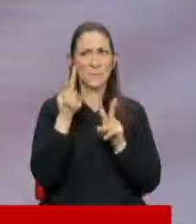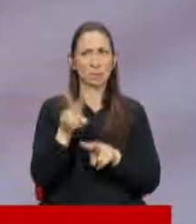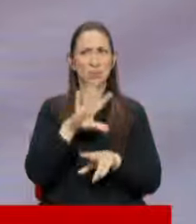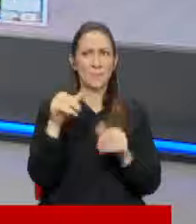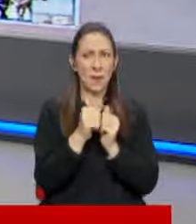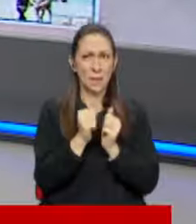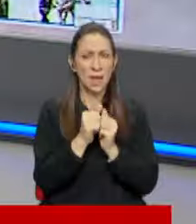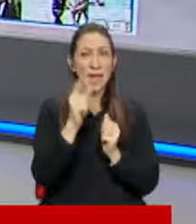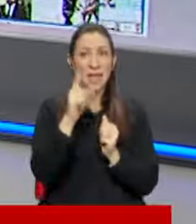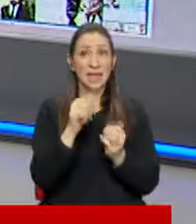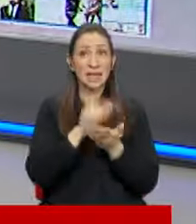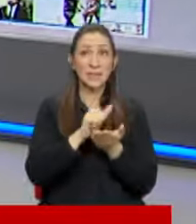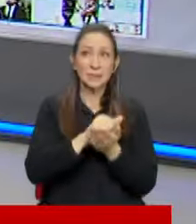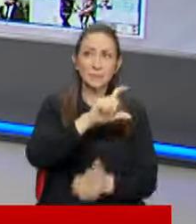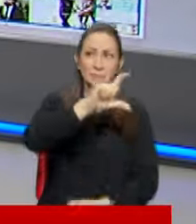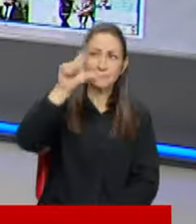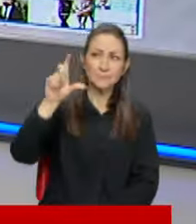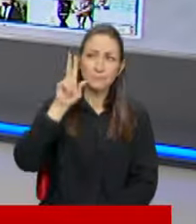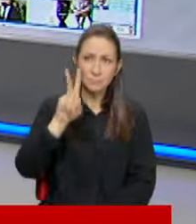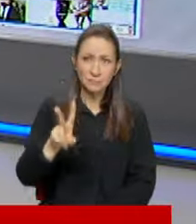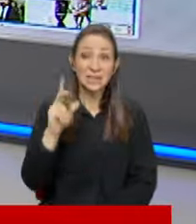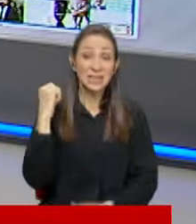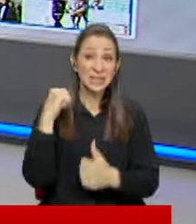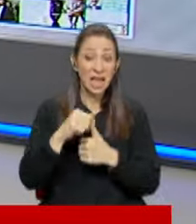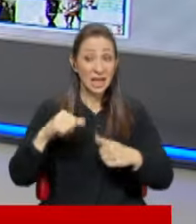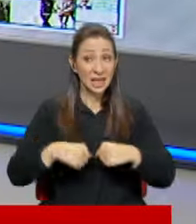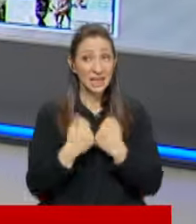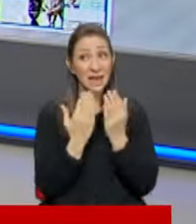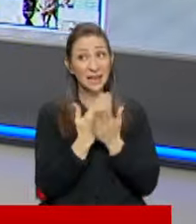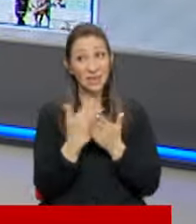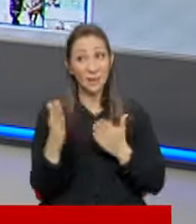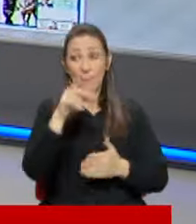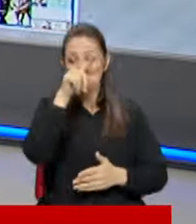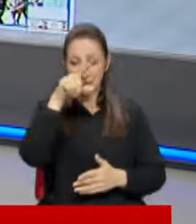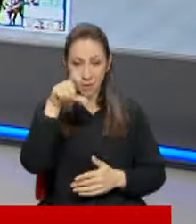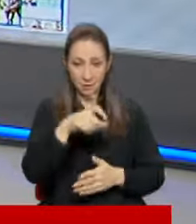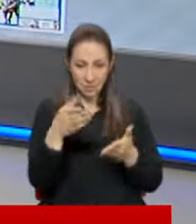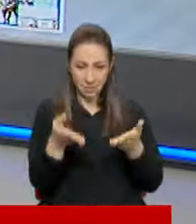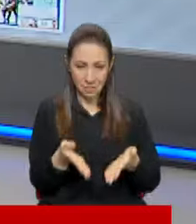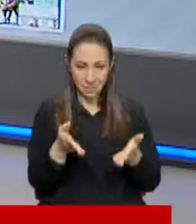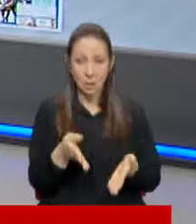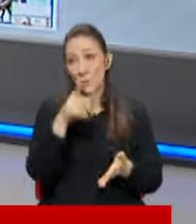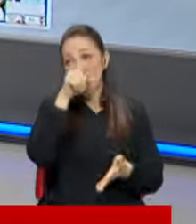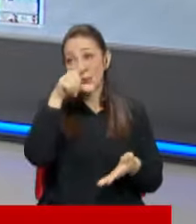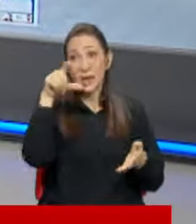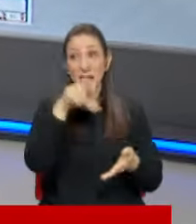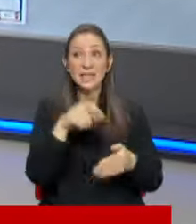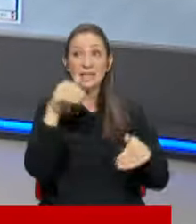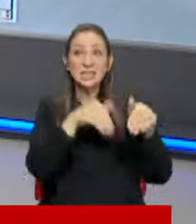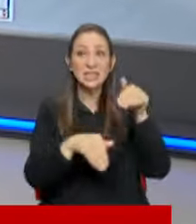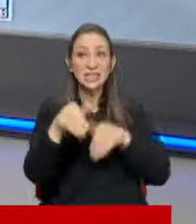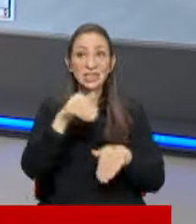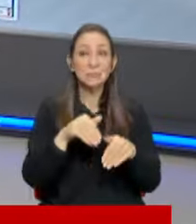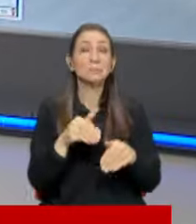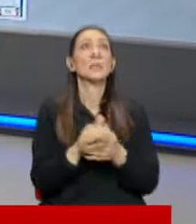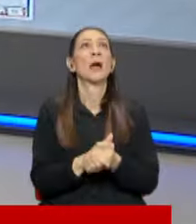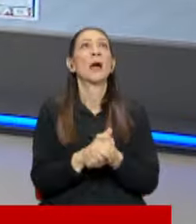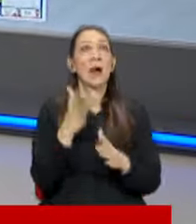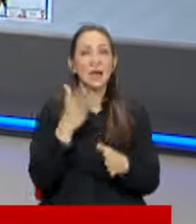birlikte. İlk gazeteleri şöyle bir ekranlarınıza getirdim. Yine kazalarla devam edelim. Mart ayı. Mart ayında seçim.